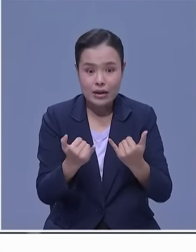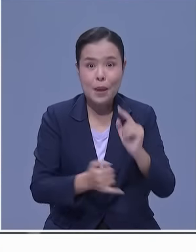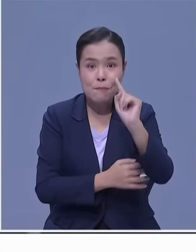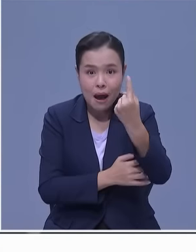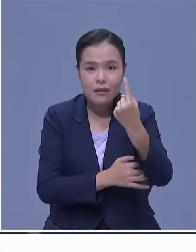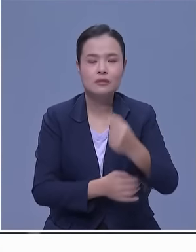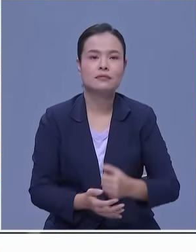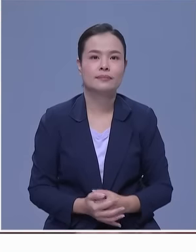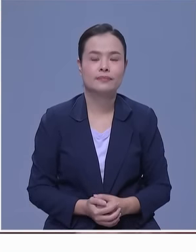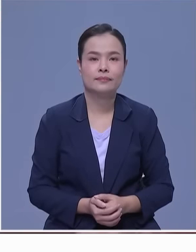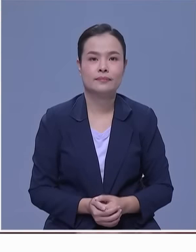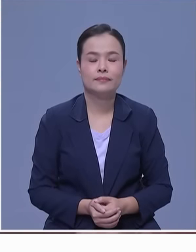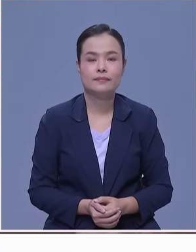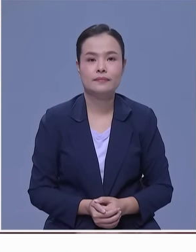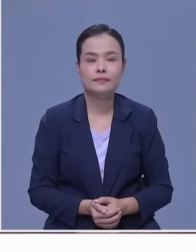าค่ะ